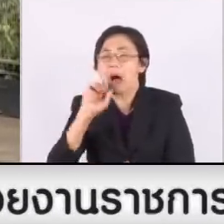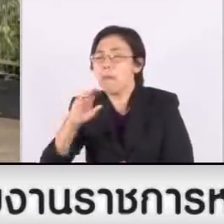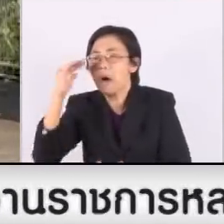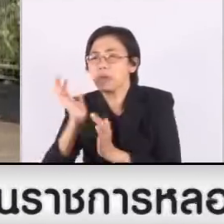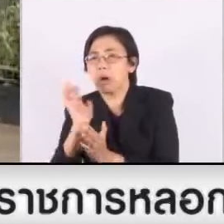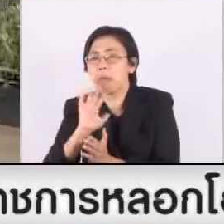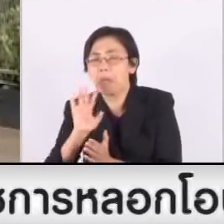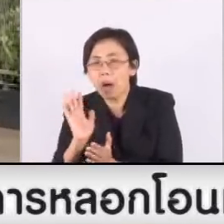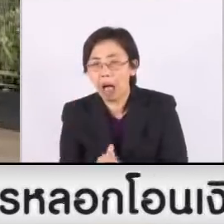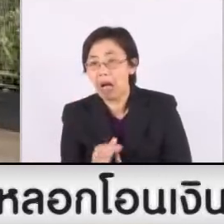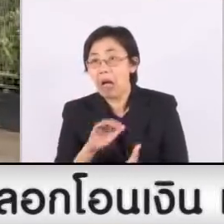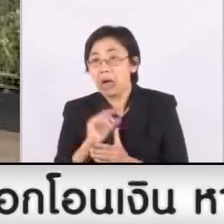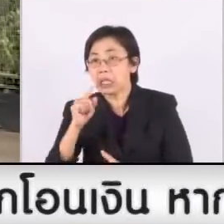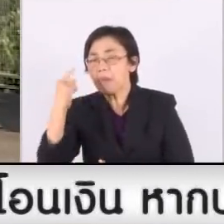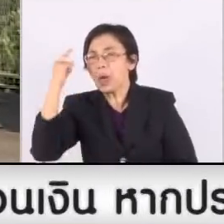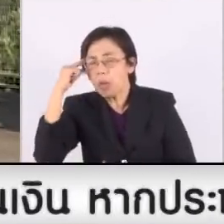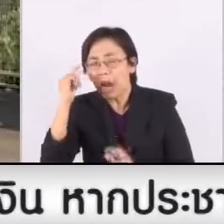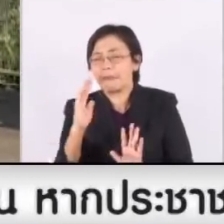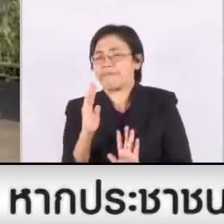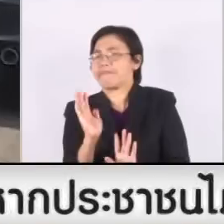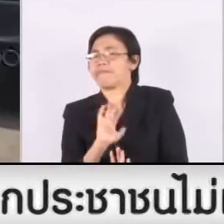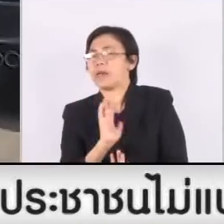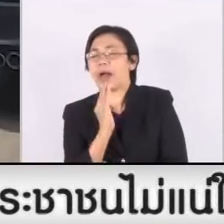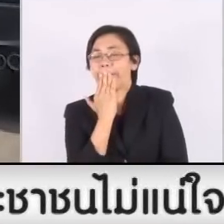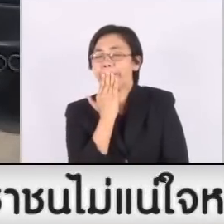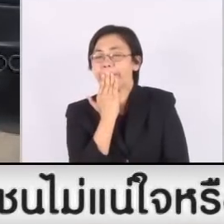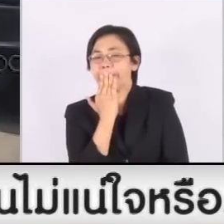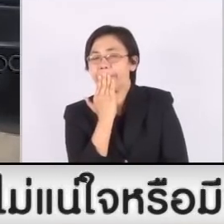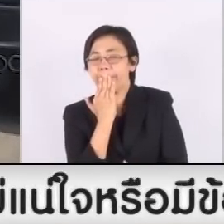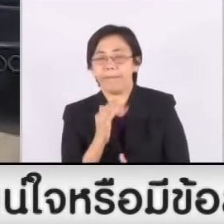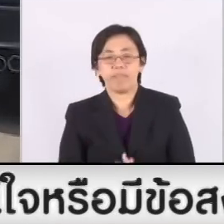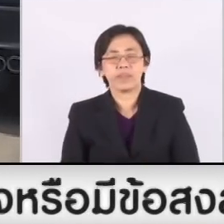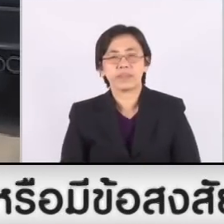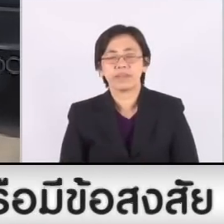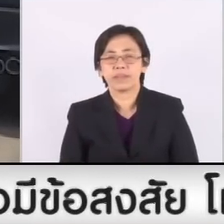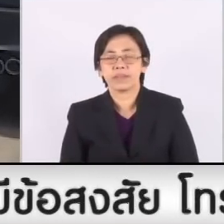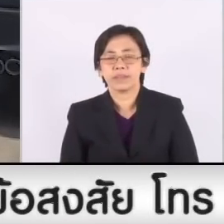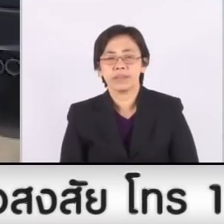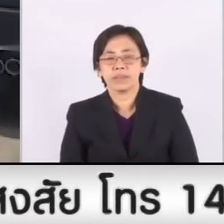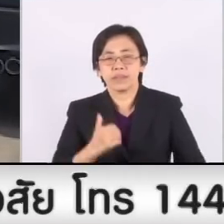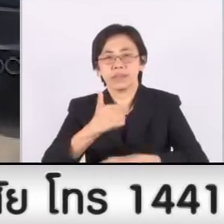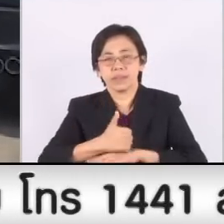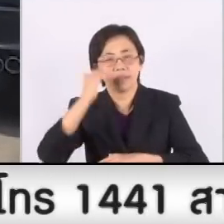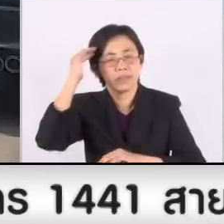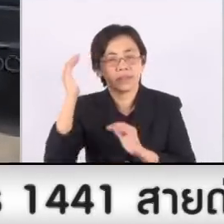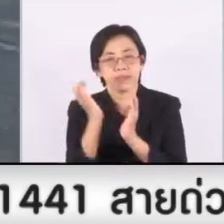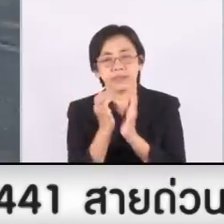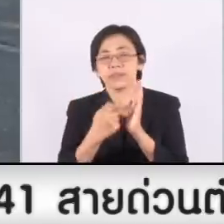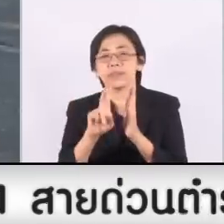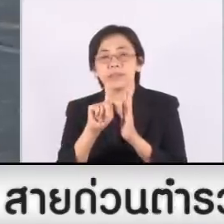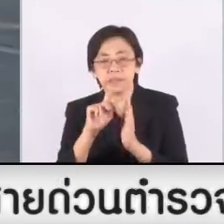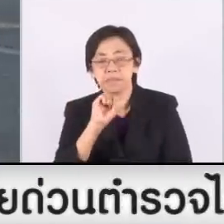เดี๋ยวผมเดี๋ยวเมียรู้จะยุ่งเข้าไปใหญ่ว่าอย่างนั้นขณะตำรวจนะฮะพันตำรวจเอกปรีชาเก่งสาริกิจเนี่ยผู้กำกับโรงพักเมืองขอนแก่นเนี่ยบอกว่า